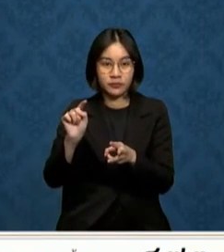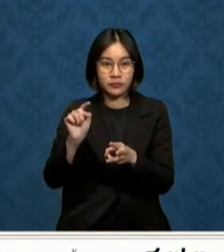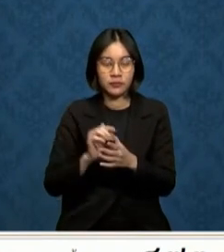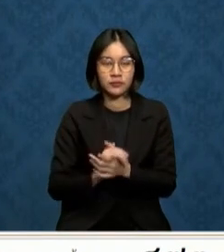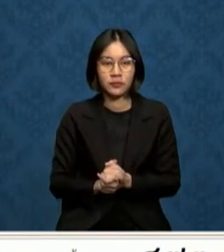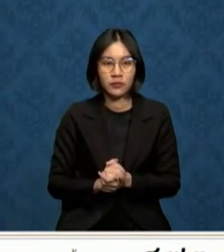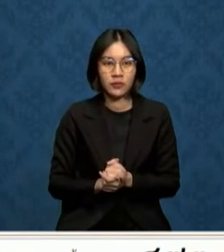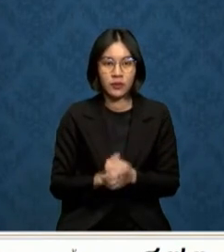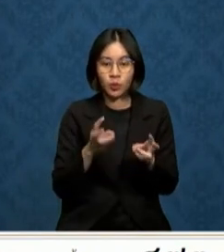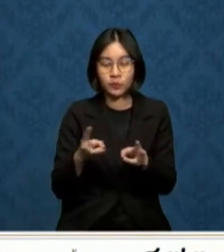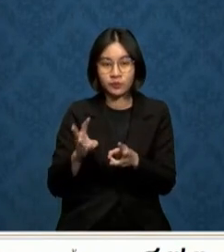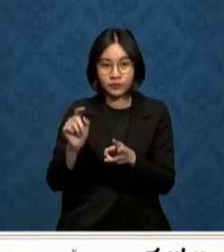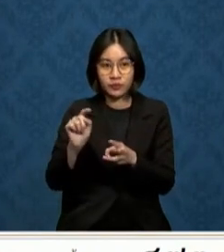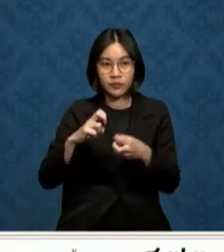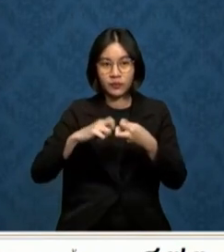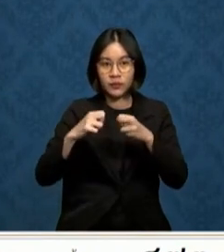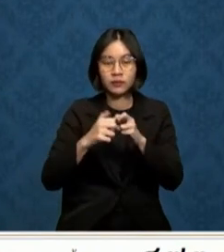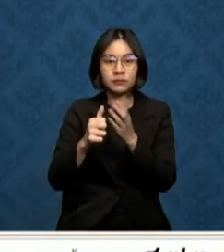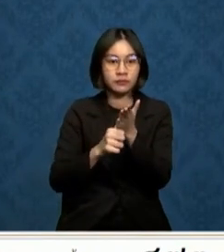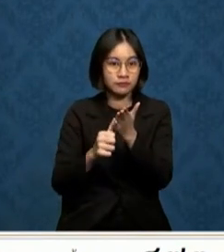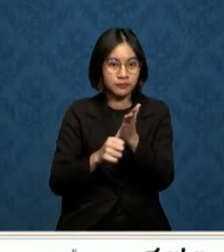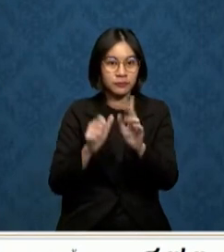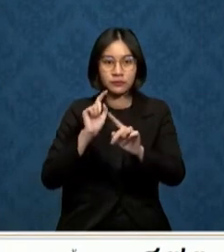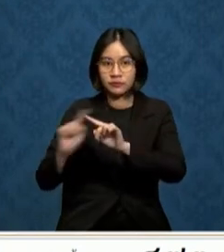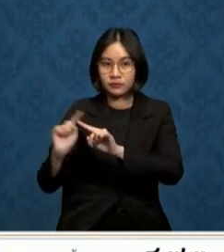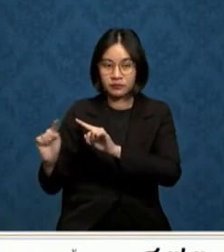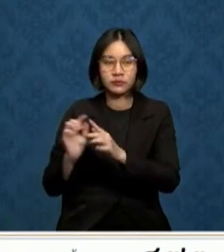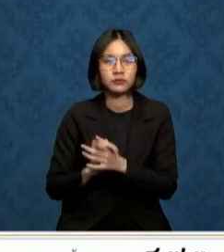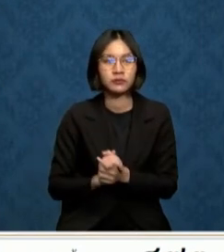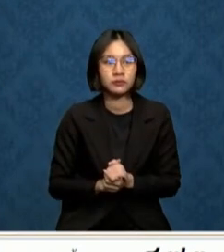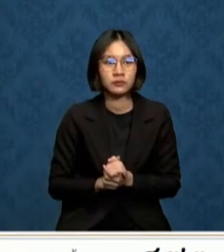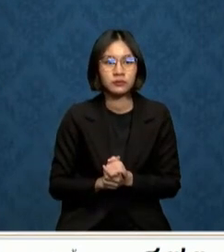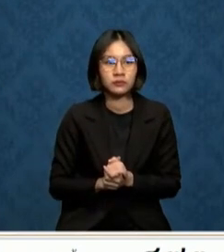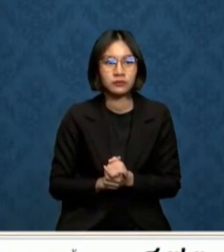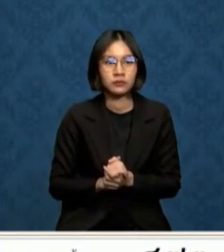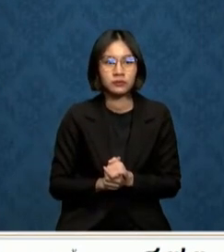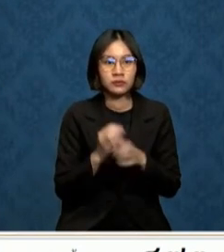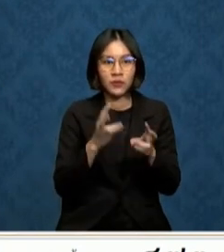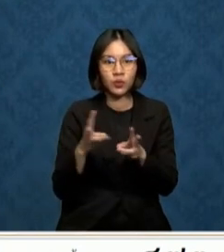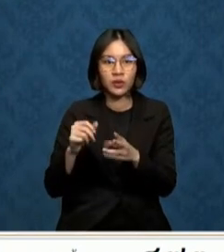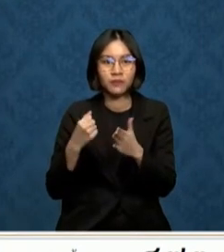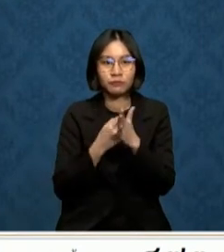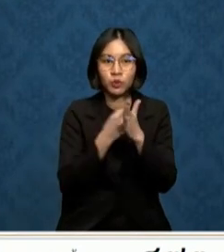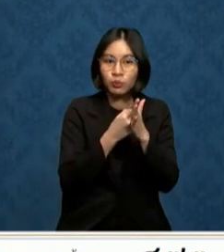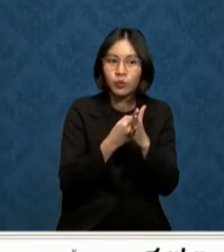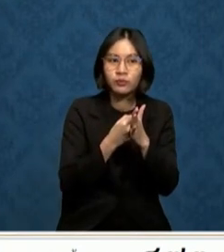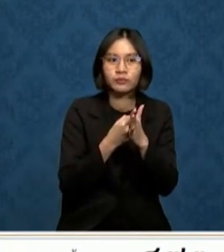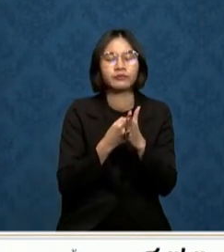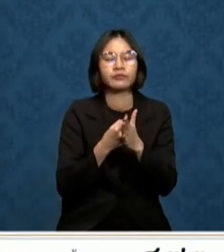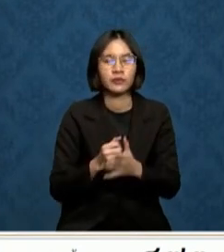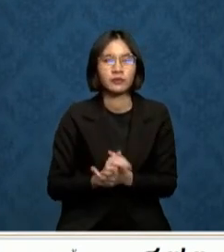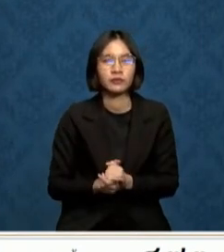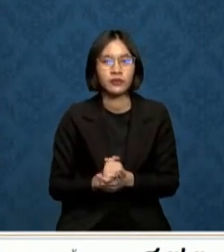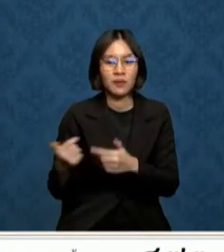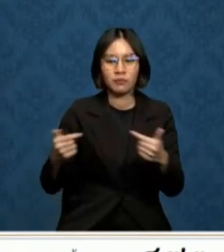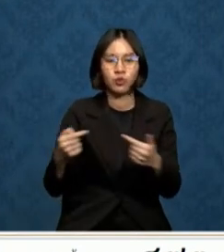การแก้ปัญหาใดๆก็แล้วแต่ใช้วิธีบุยิงมายิงไปน